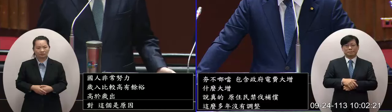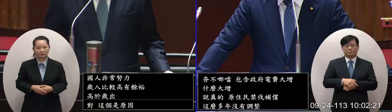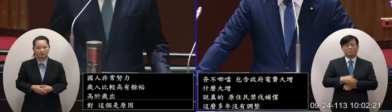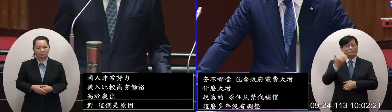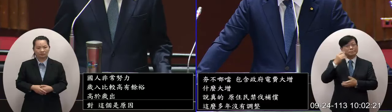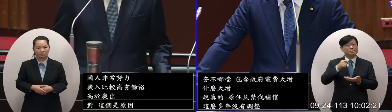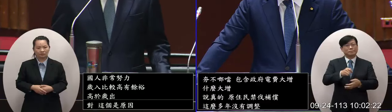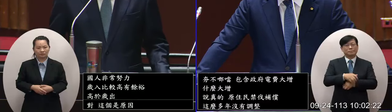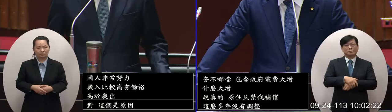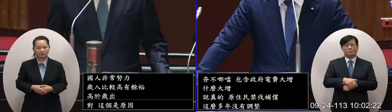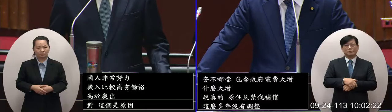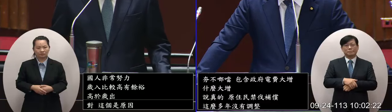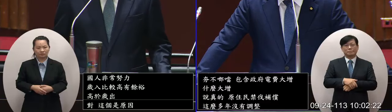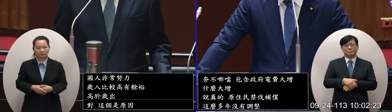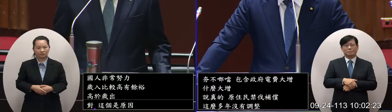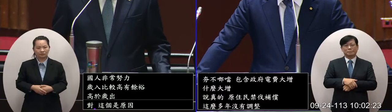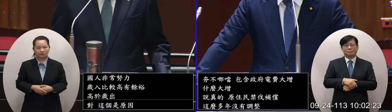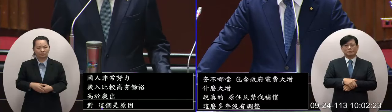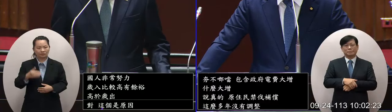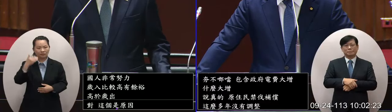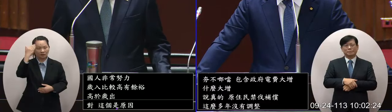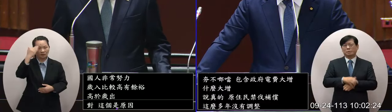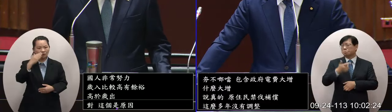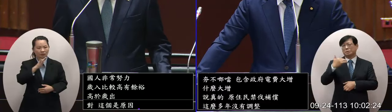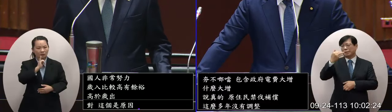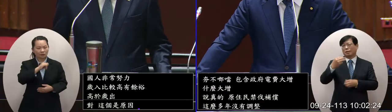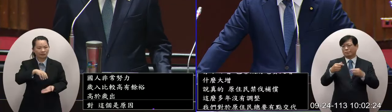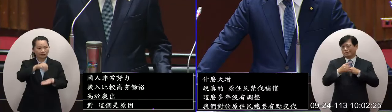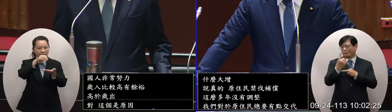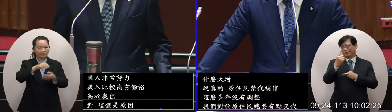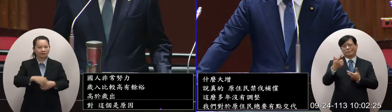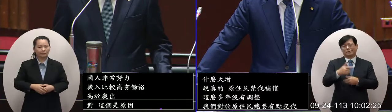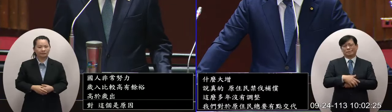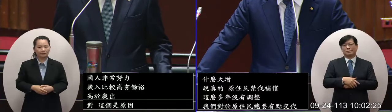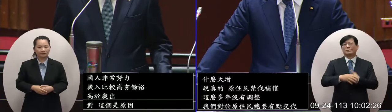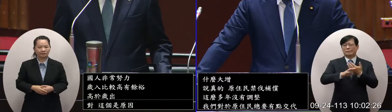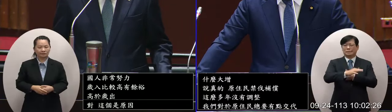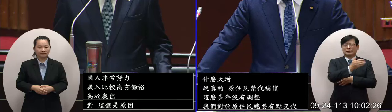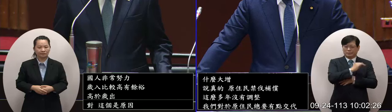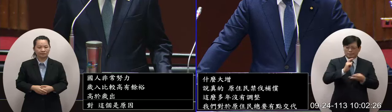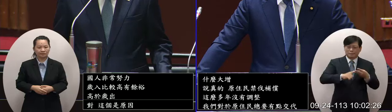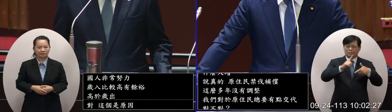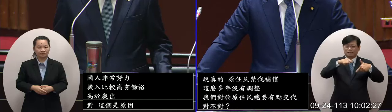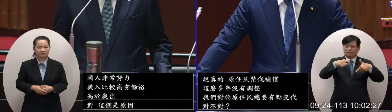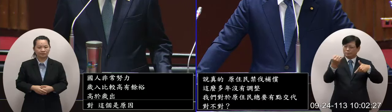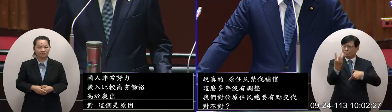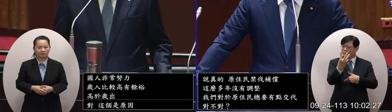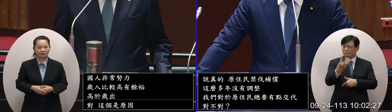谁提案的？ 高金素梅委员提案的。 何止高金素梅啊，还有陈莹跟吴丽华。